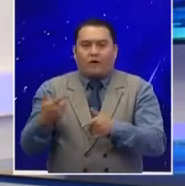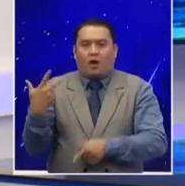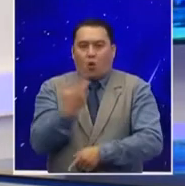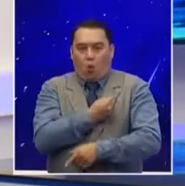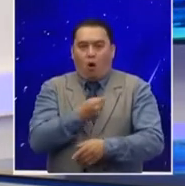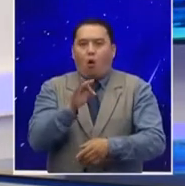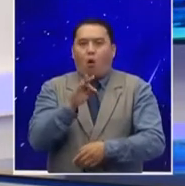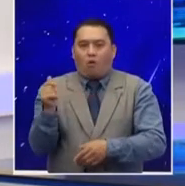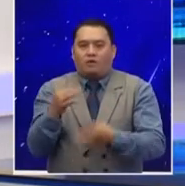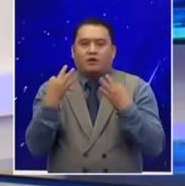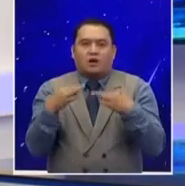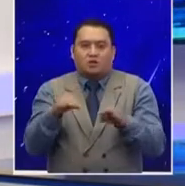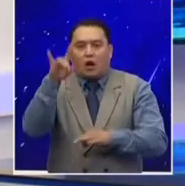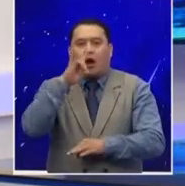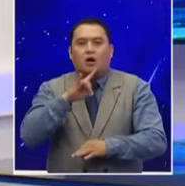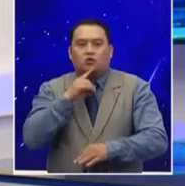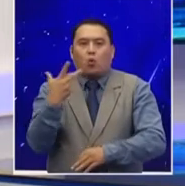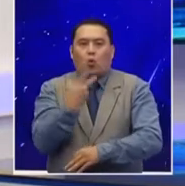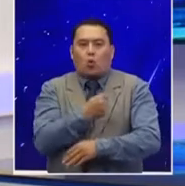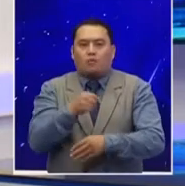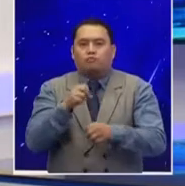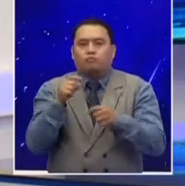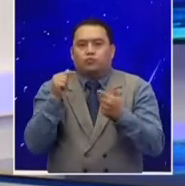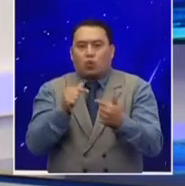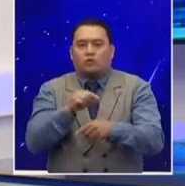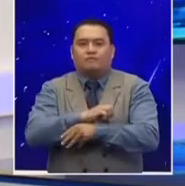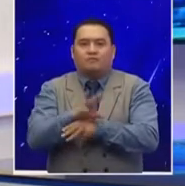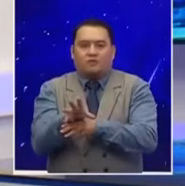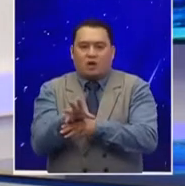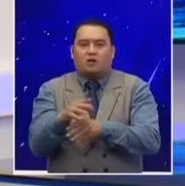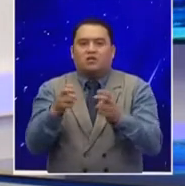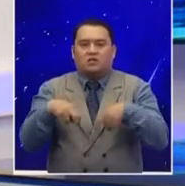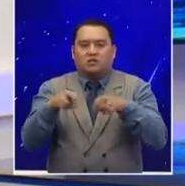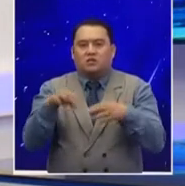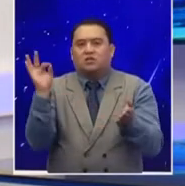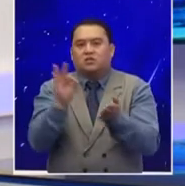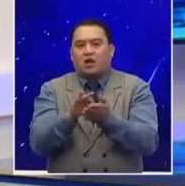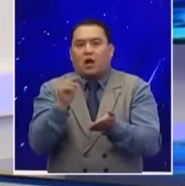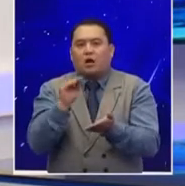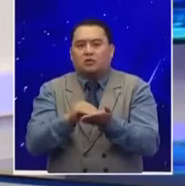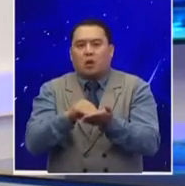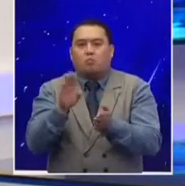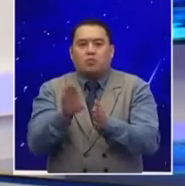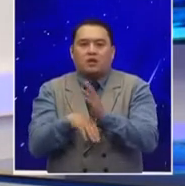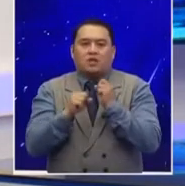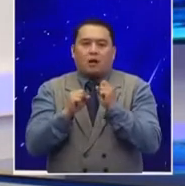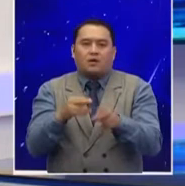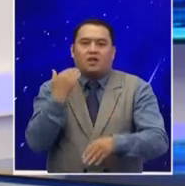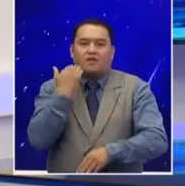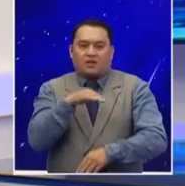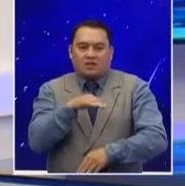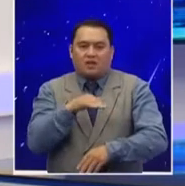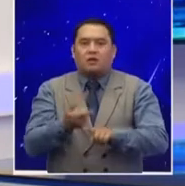ВОЗ официально допустила казахстанскую вакцину от коронавируса к клиническим исследованиям с целью оценки безопасности и